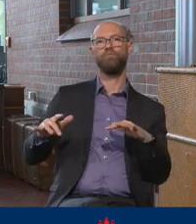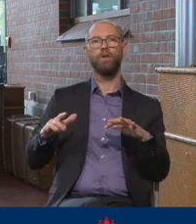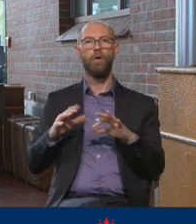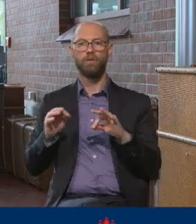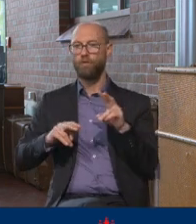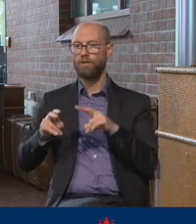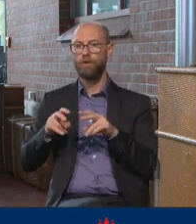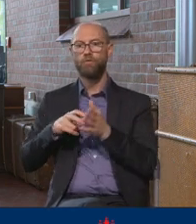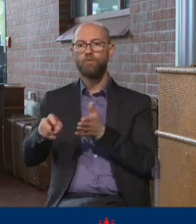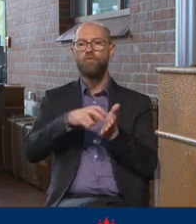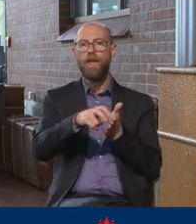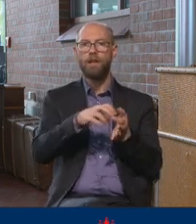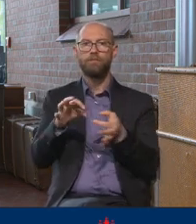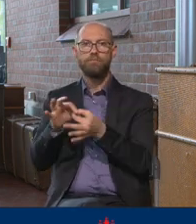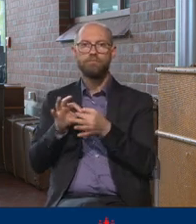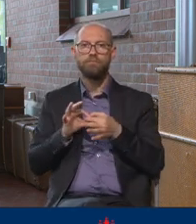schaffen